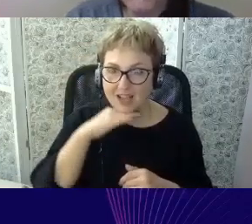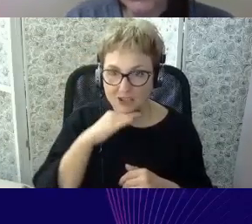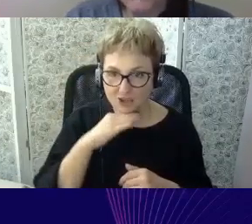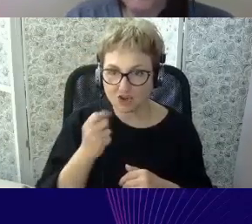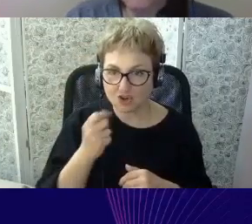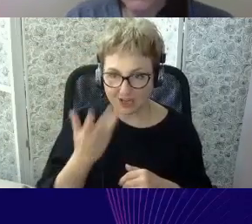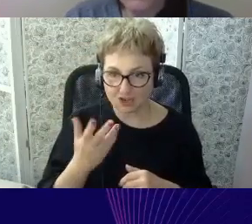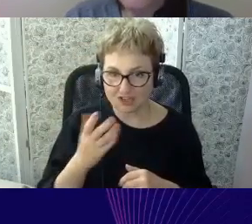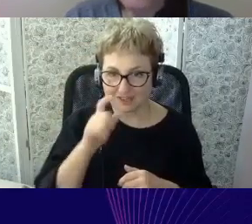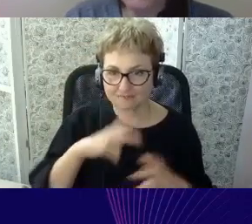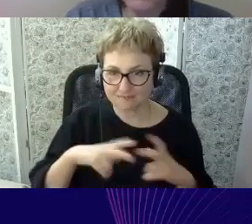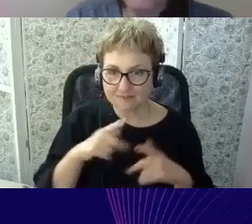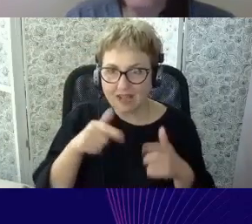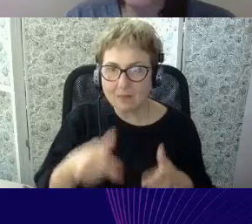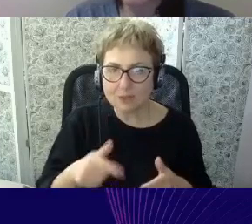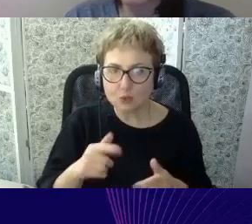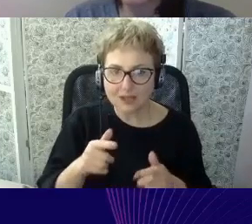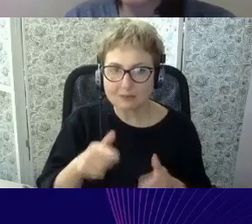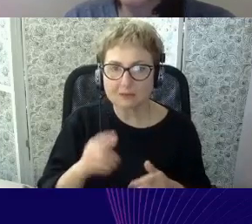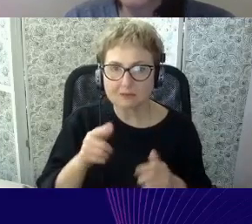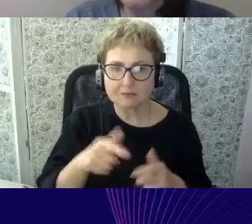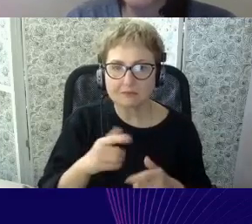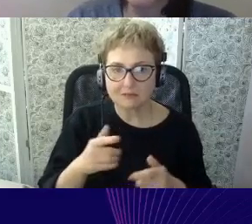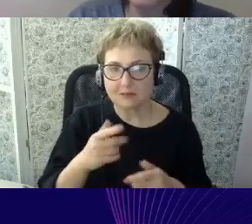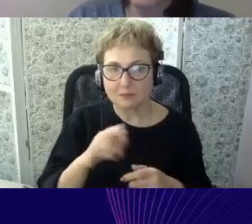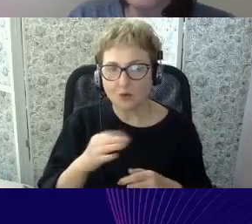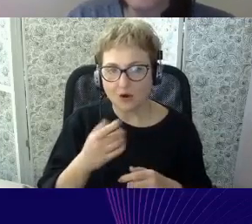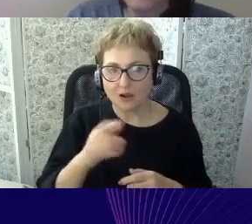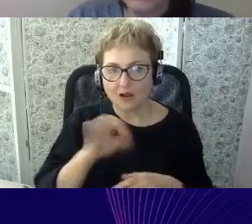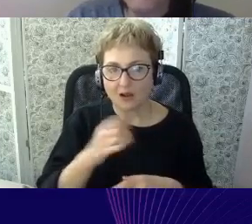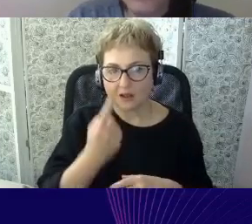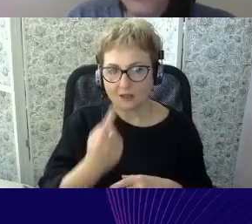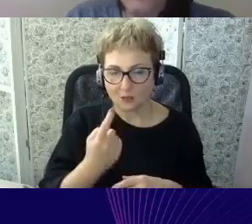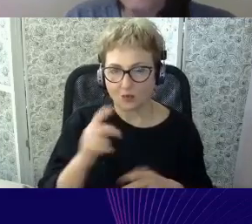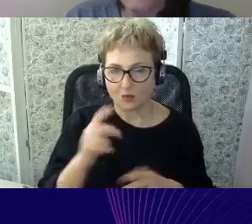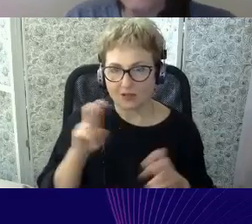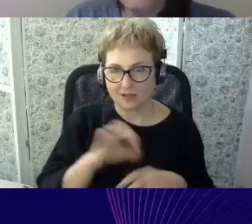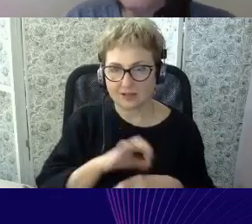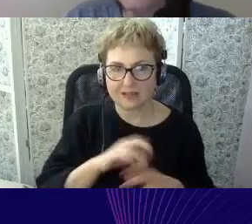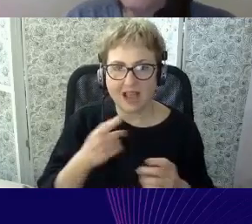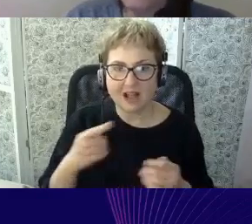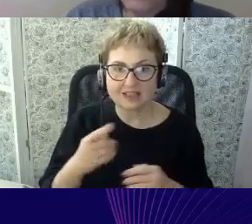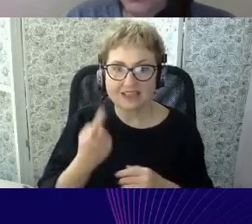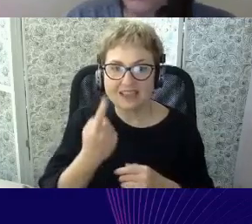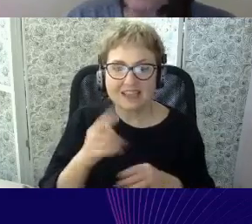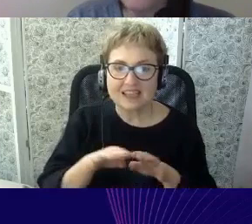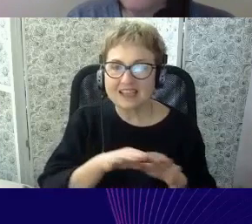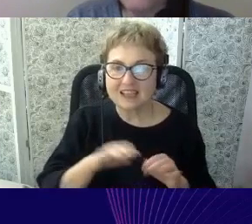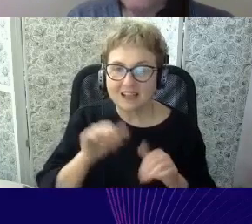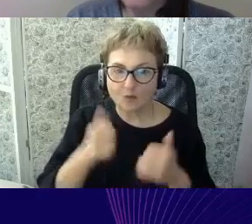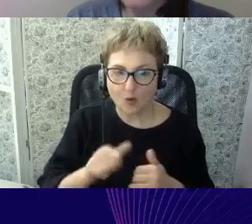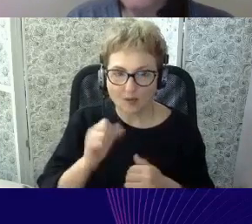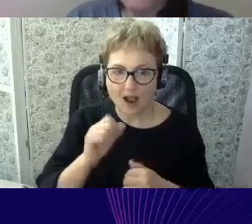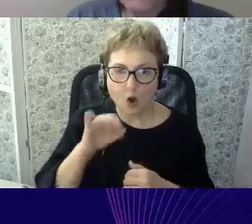достаточное количество абитуриентов, поступающих по вот представленной одной нозологии. Единая форма АОП